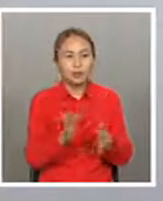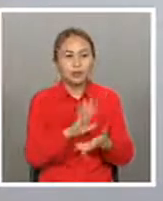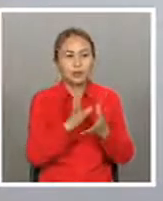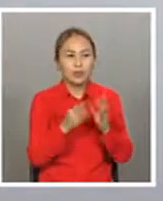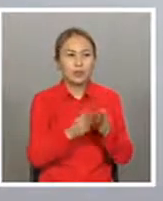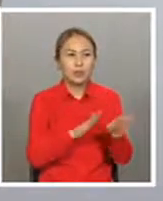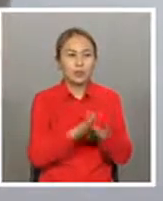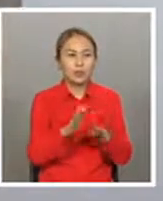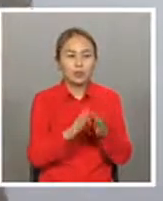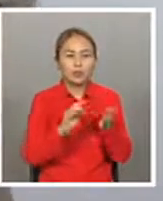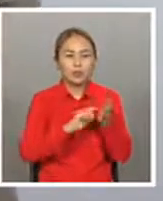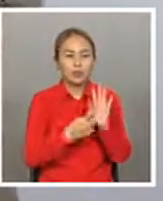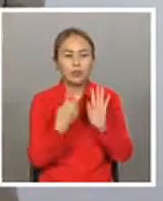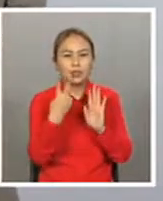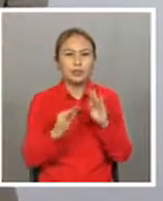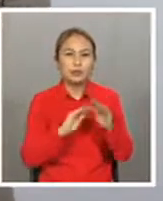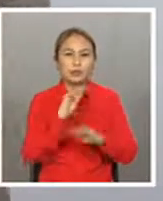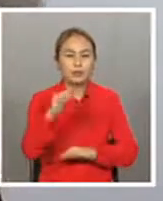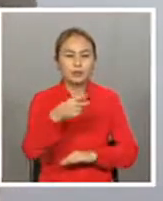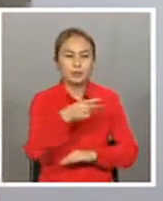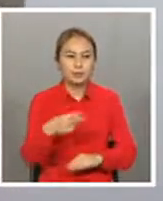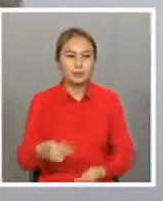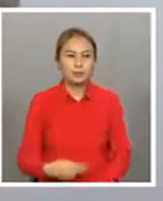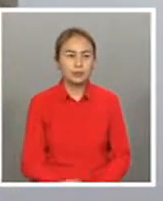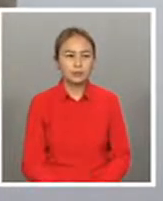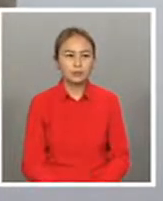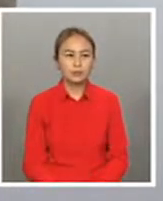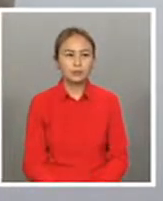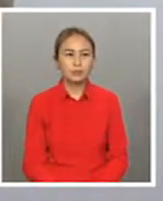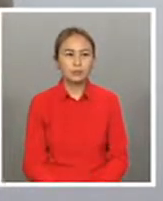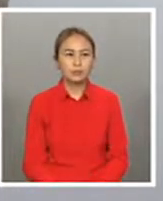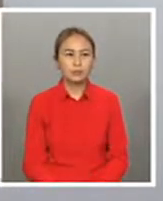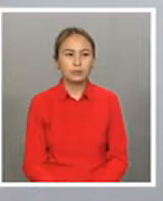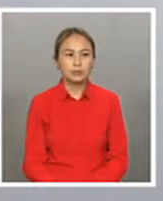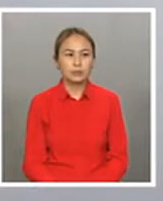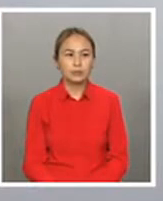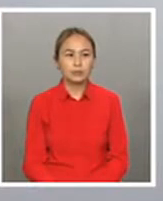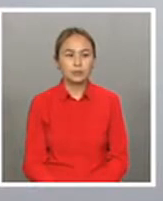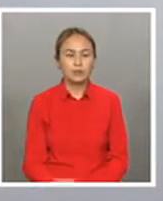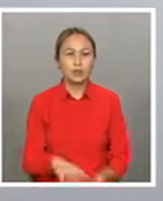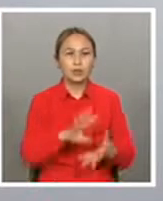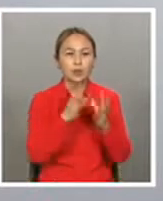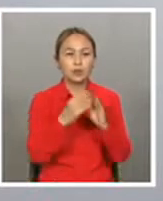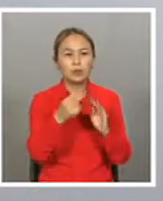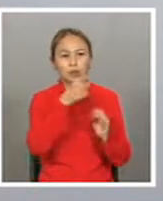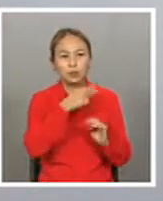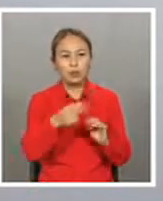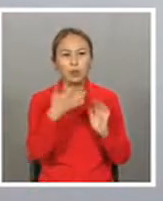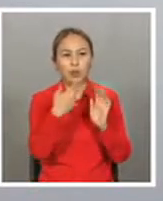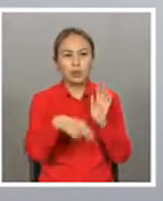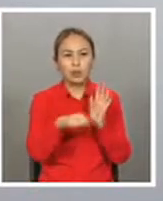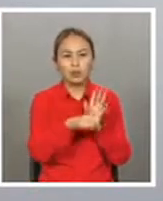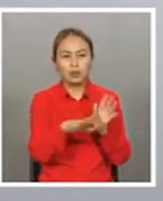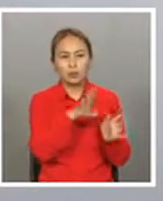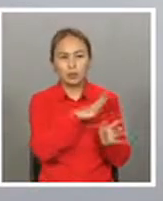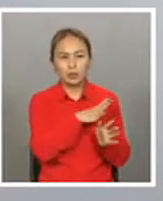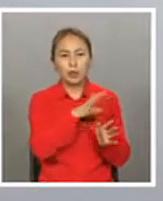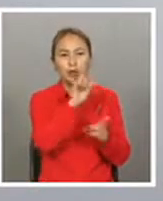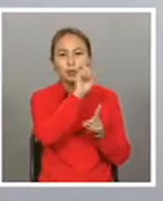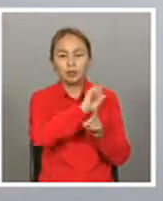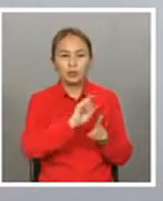толықтауыш көбейткіш 2-ге тең. Жақсы. Мінекей ортақ бөліміз 36 болды.